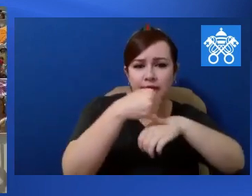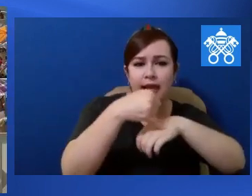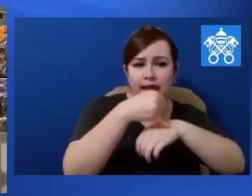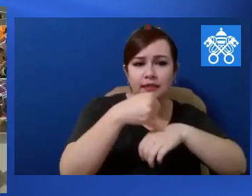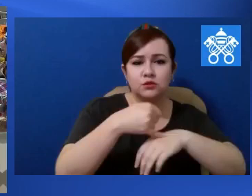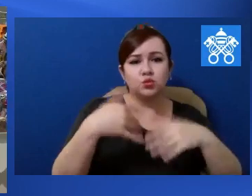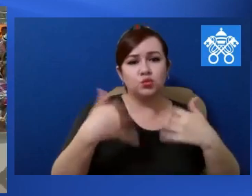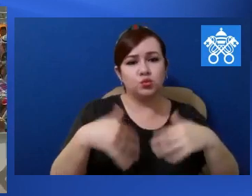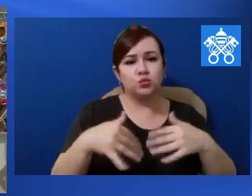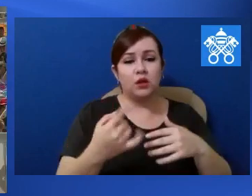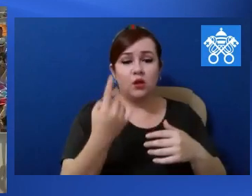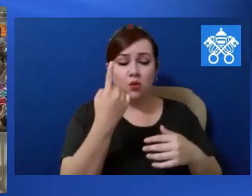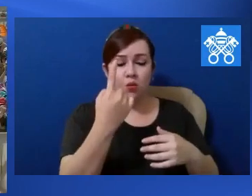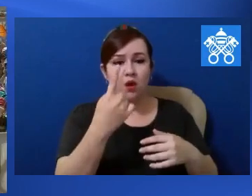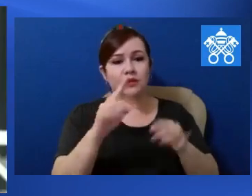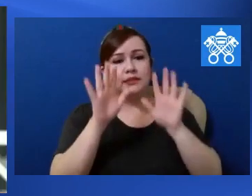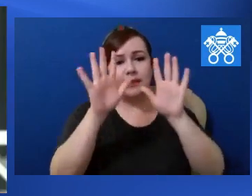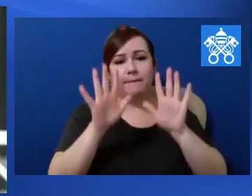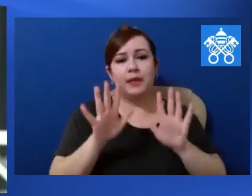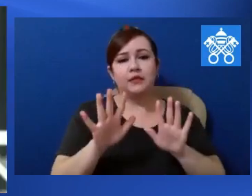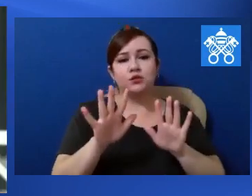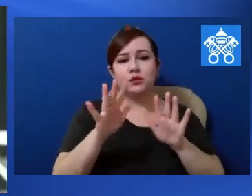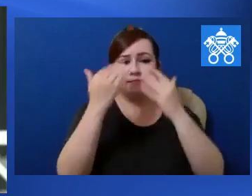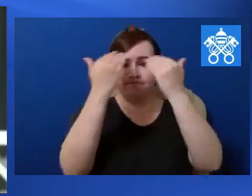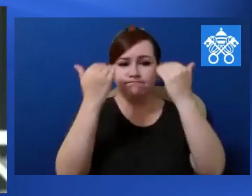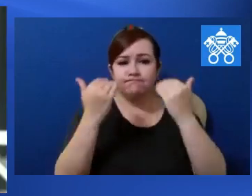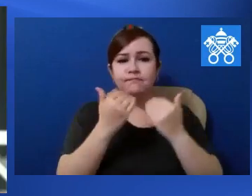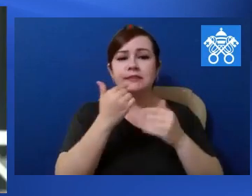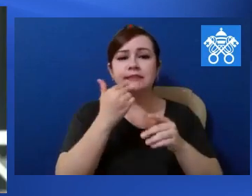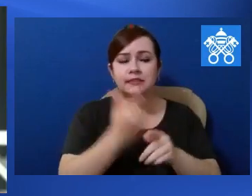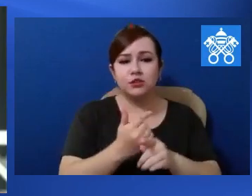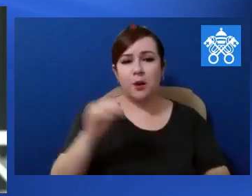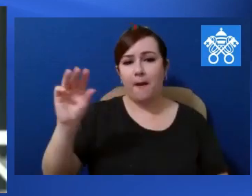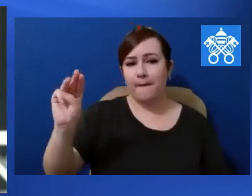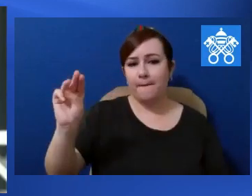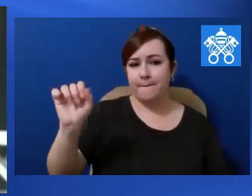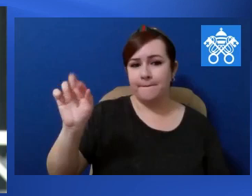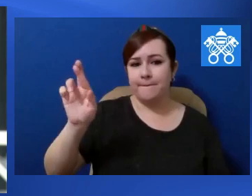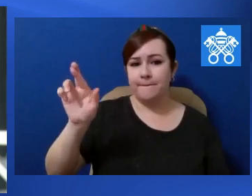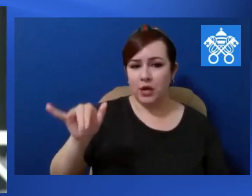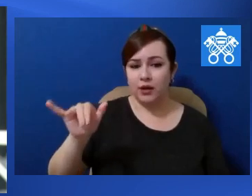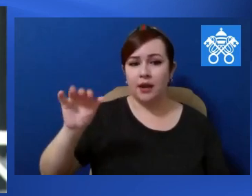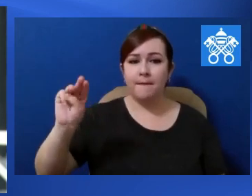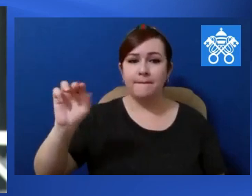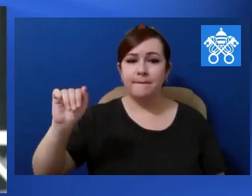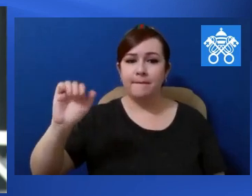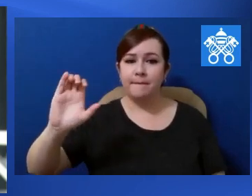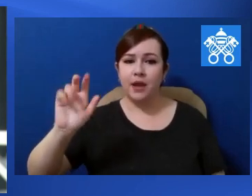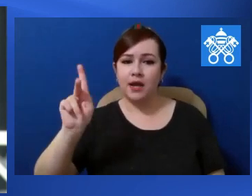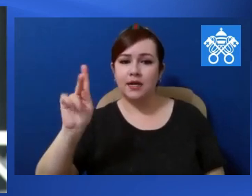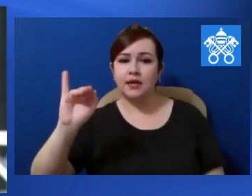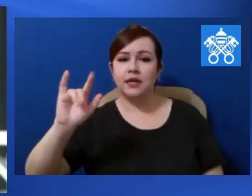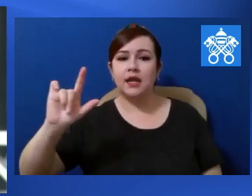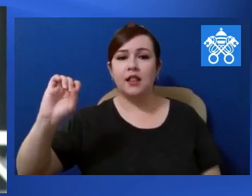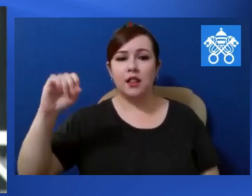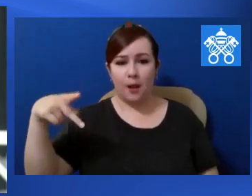Mary McKillop, fondatrice delle Suore di San Giuseppe del Sacro Cuore, che ha